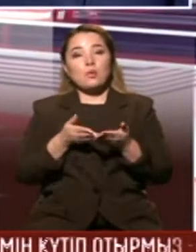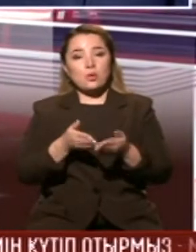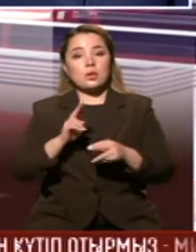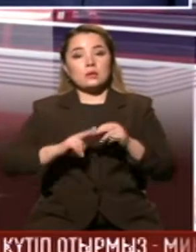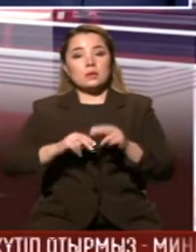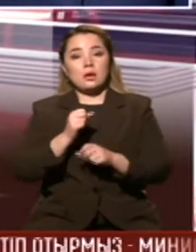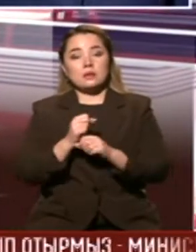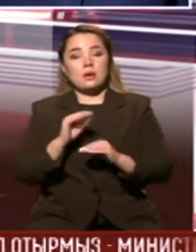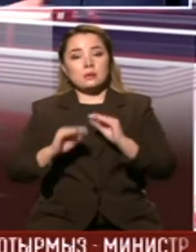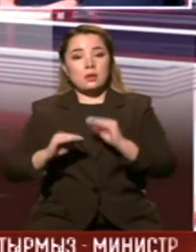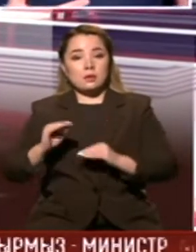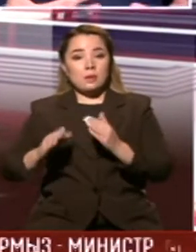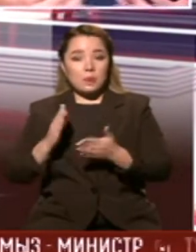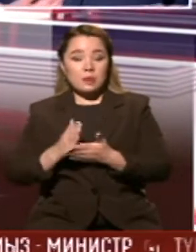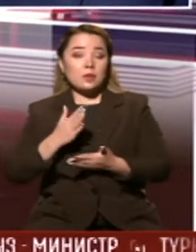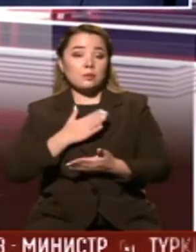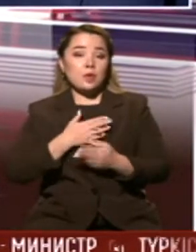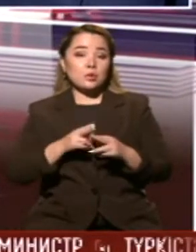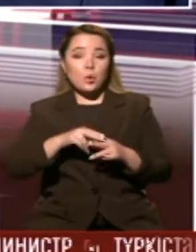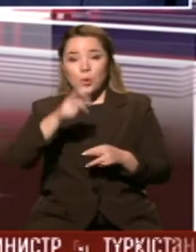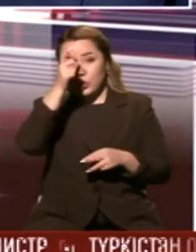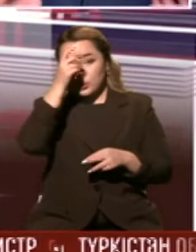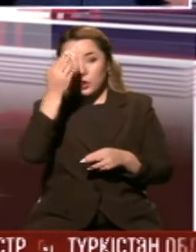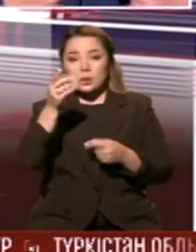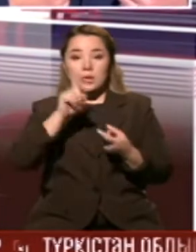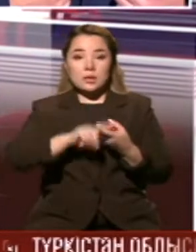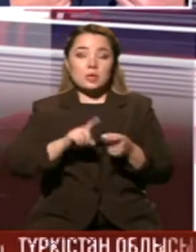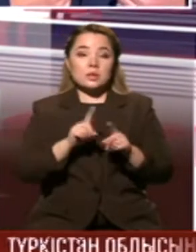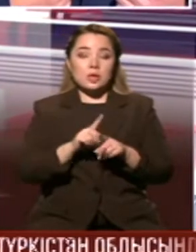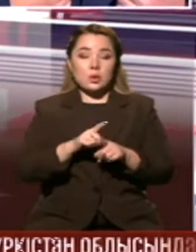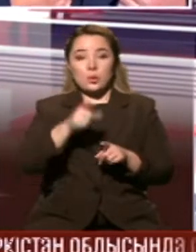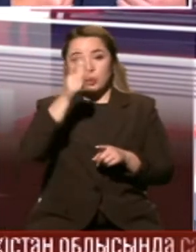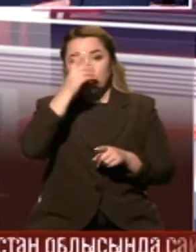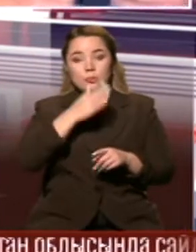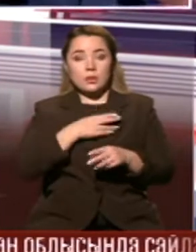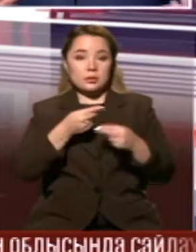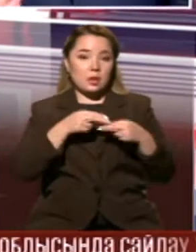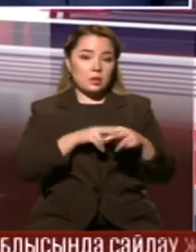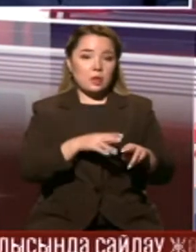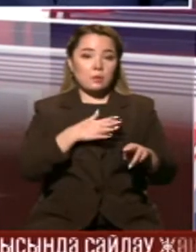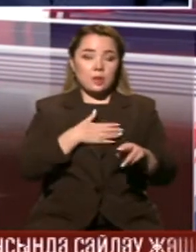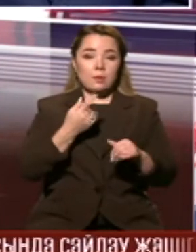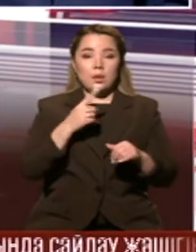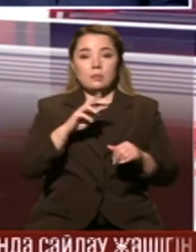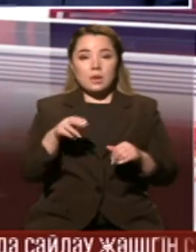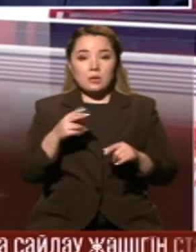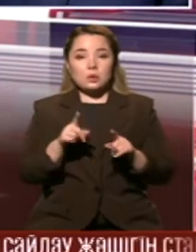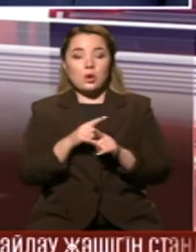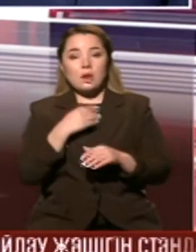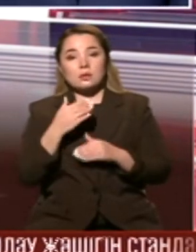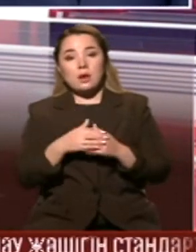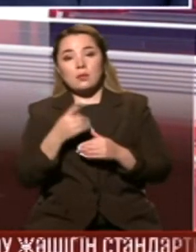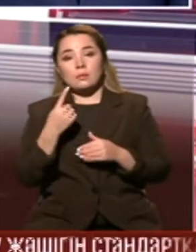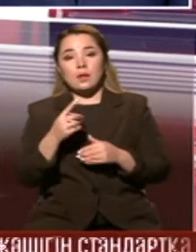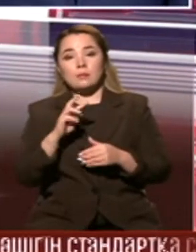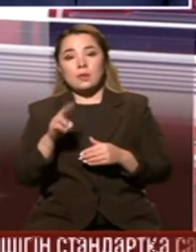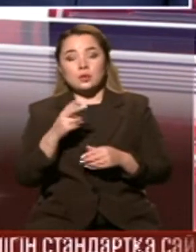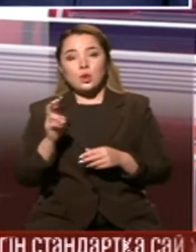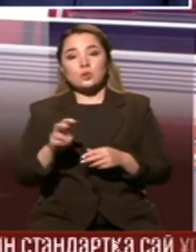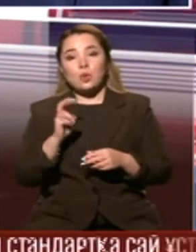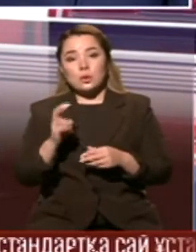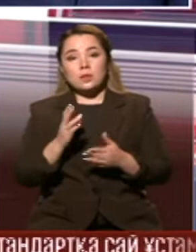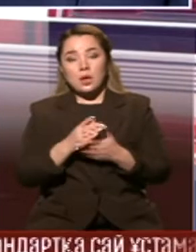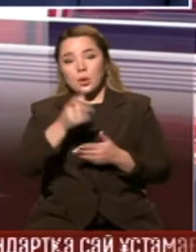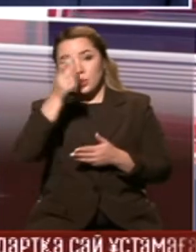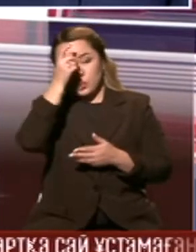отыр. Біз Түркияға тек қана түріктер бізге инвестиция салмайды. Бізде 1 миллиардтан астам, 1.1 миллиард долларға жуық